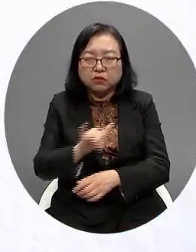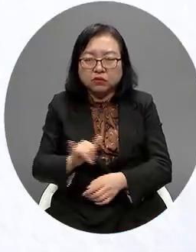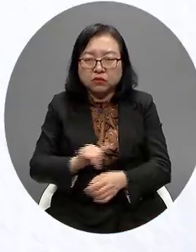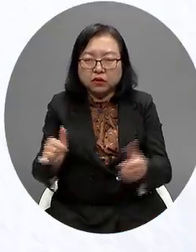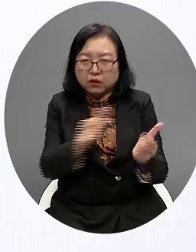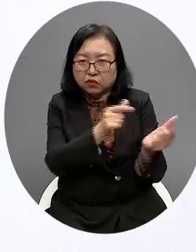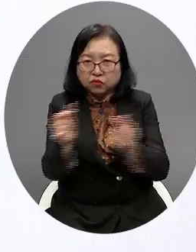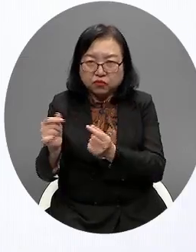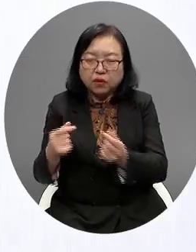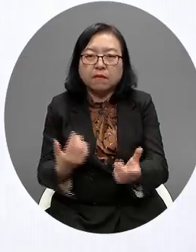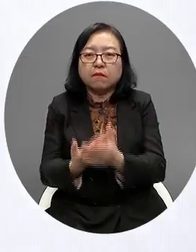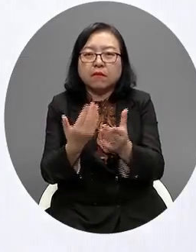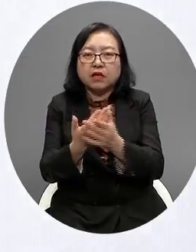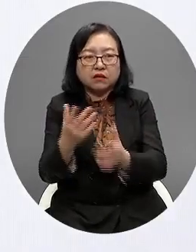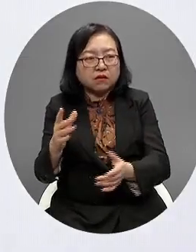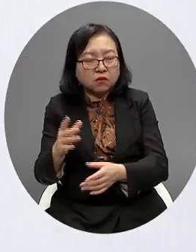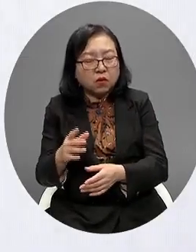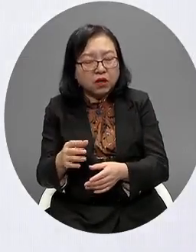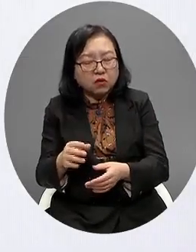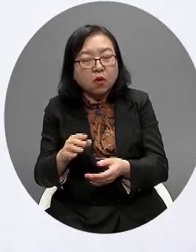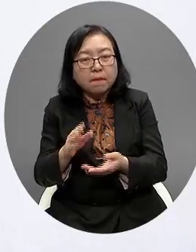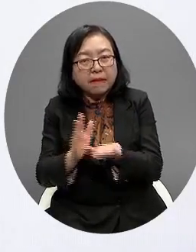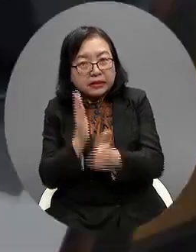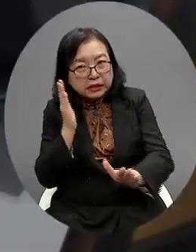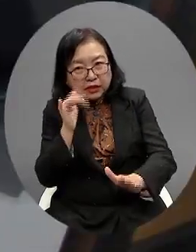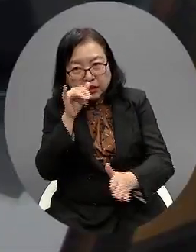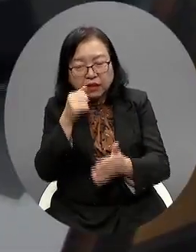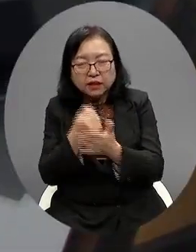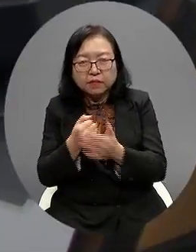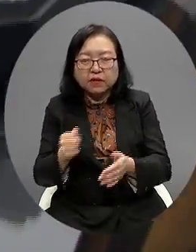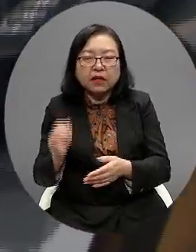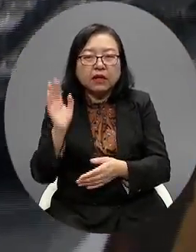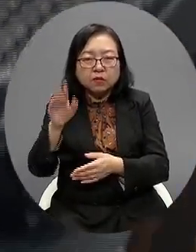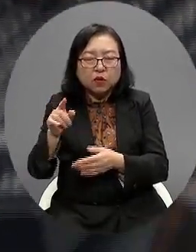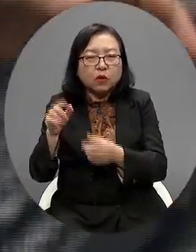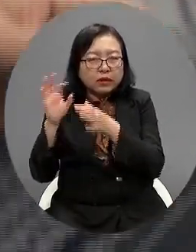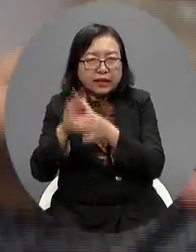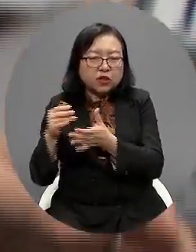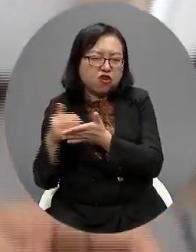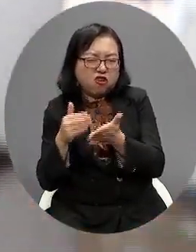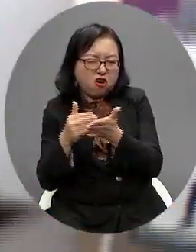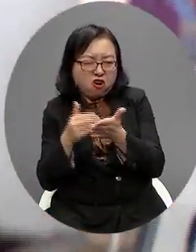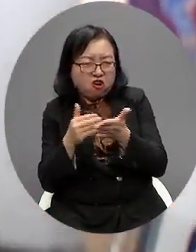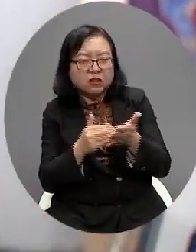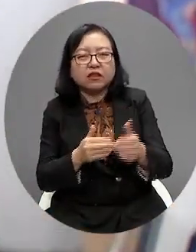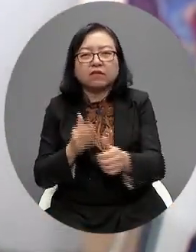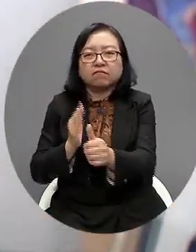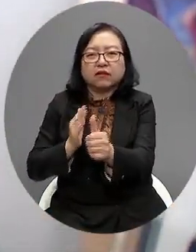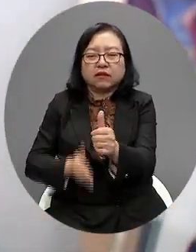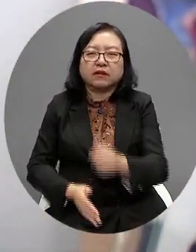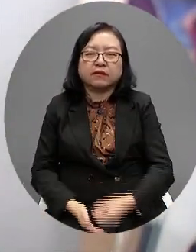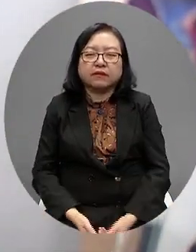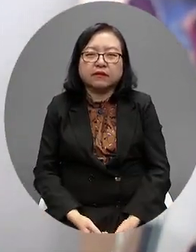것이라며 지속적인 우려의 목소리를 낼 것을 주문했습니다. MBC 뉴스 이병선입니다.